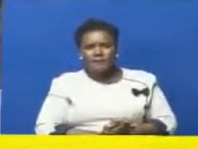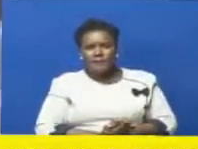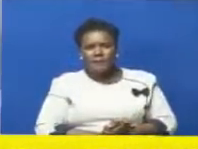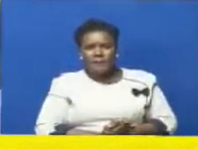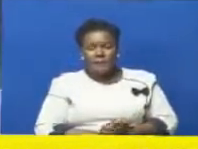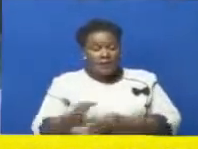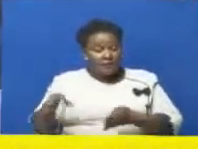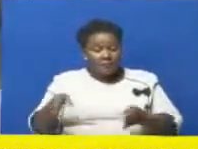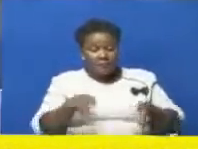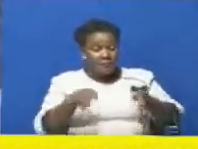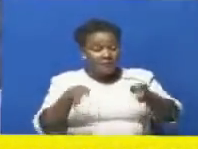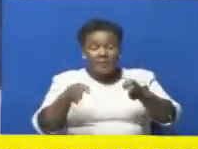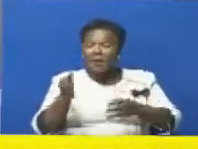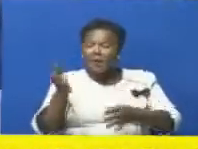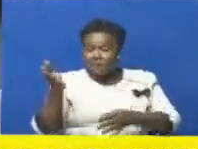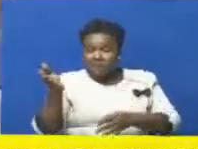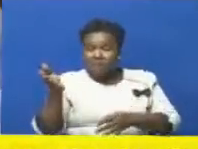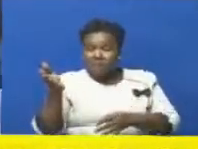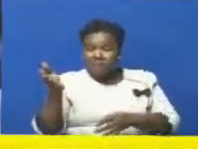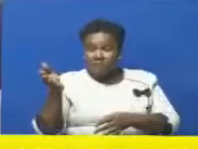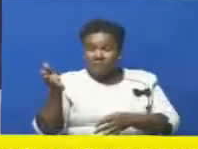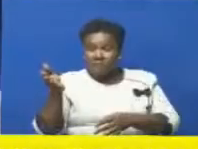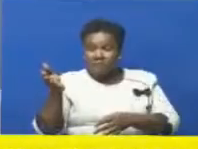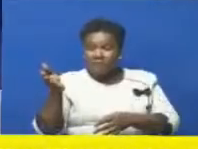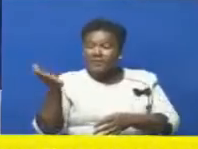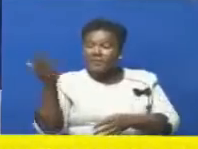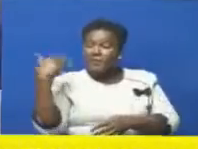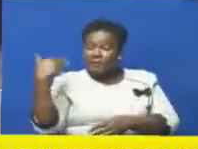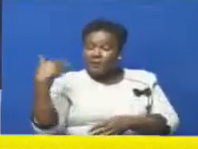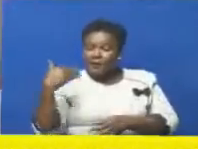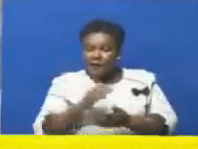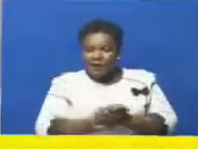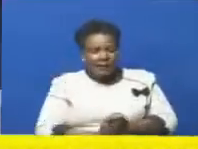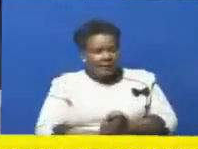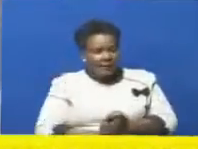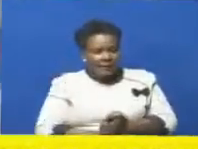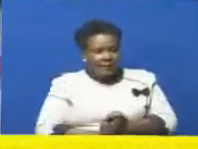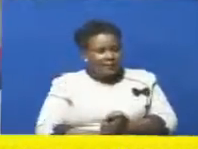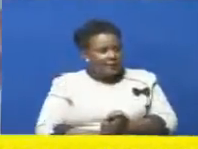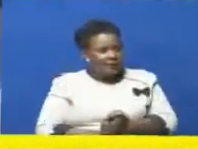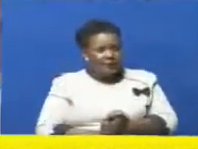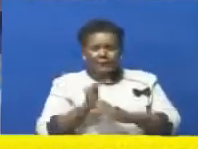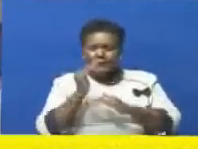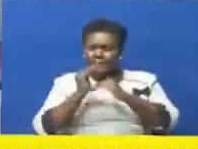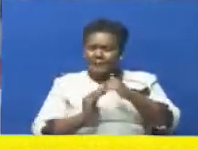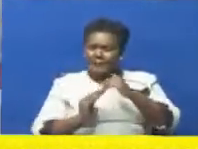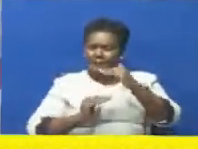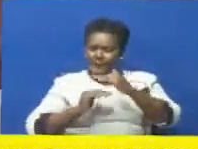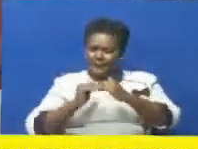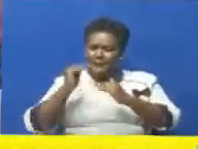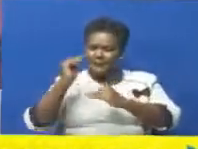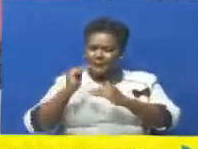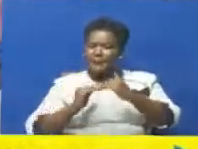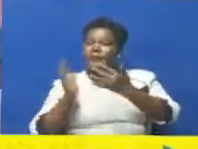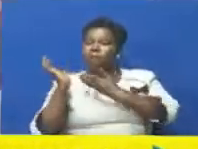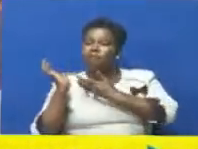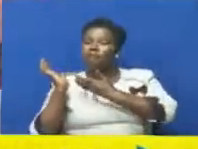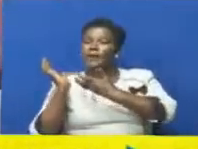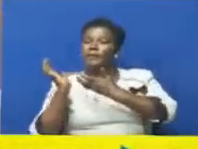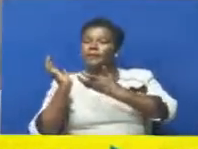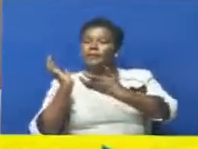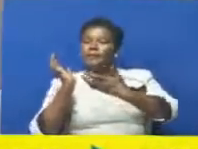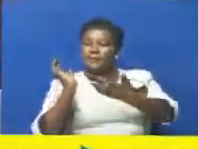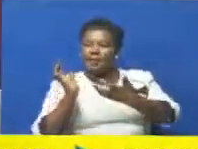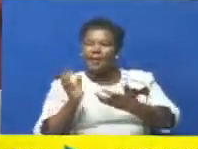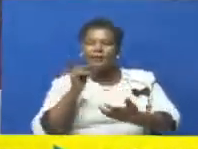Mtaa huu wa Islamu ni mtaa ambao hapo awali pata shika za wafanyabiashara ndogo ndogo na askari mgambo wa manispaa